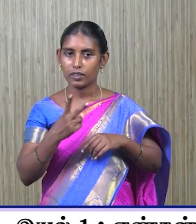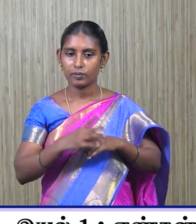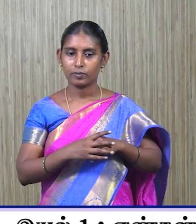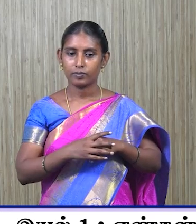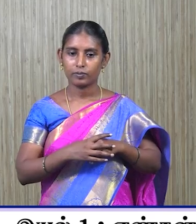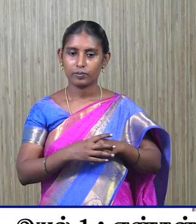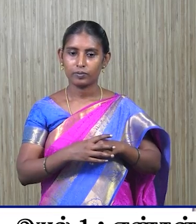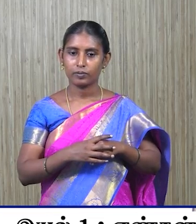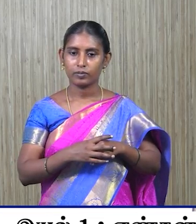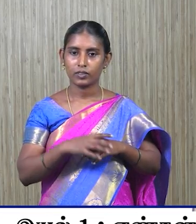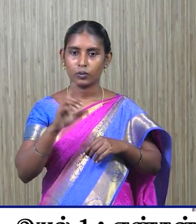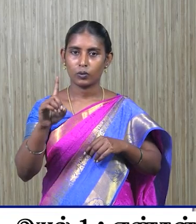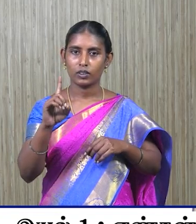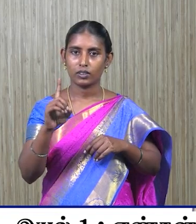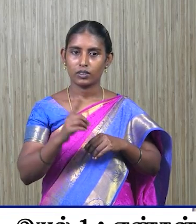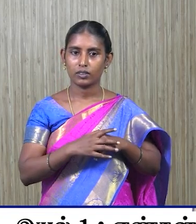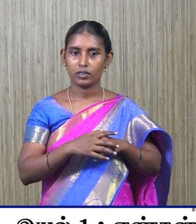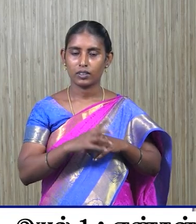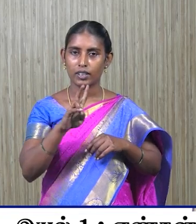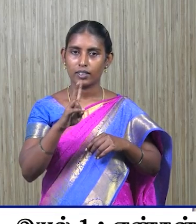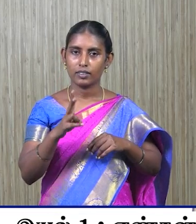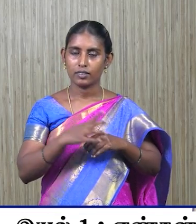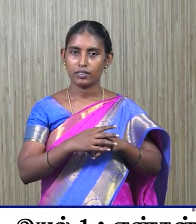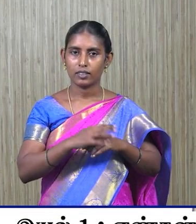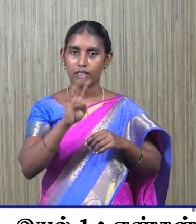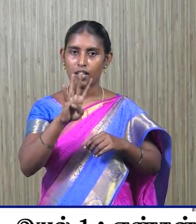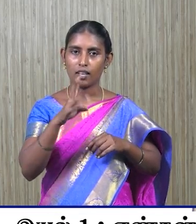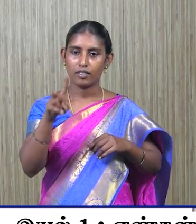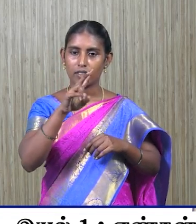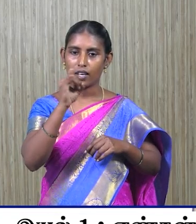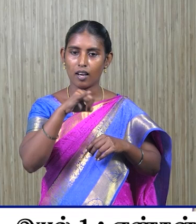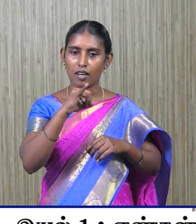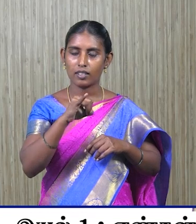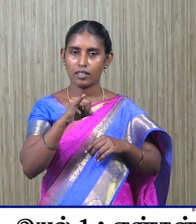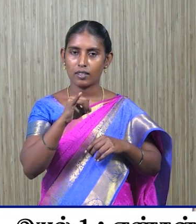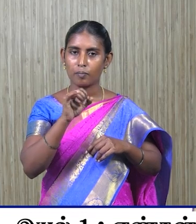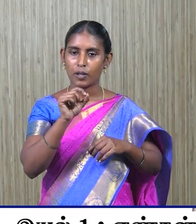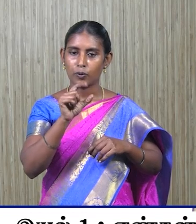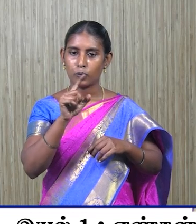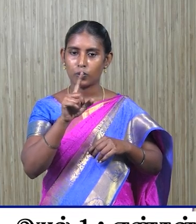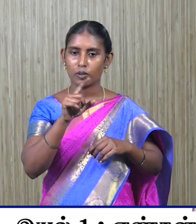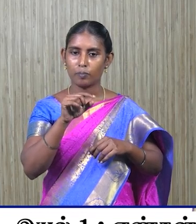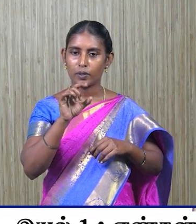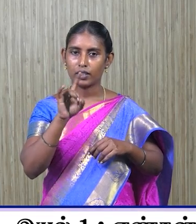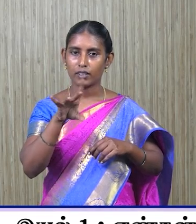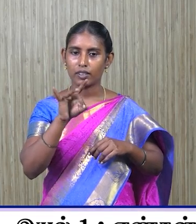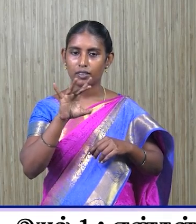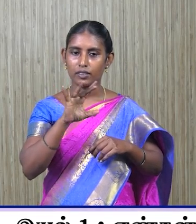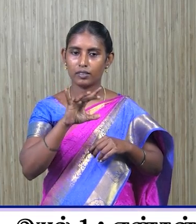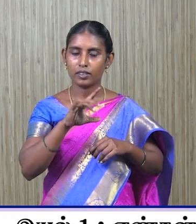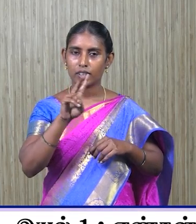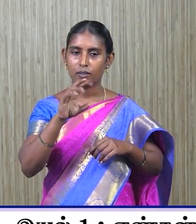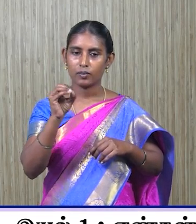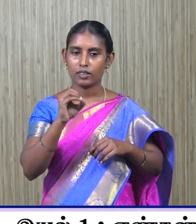12, 4, 16, 16, 5, 21, 1, மீதம் 2, 4, 2, 6, 6, 5, 11, 11, 4, 15,